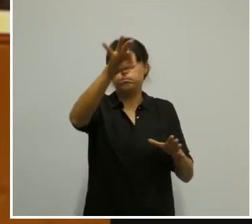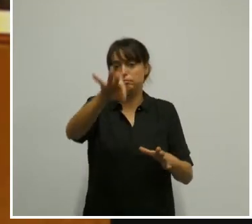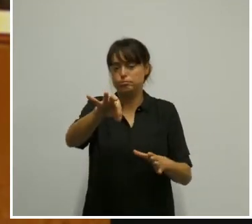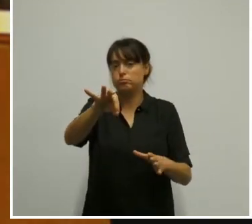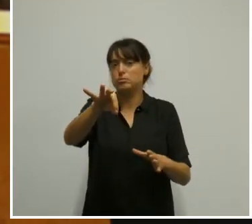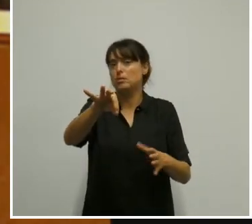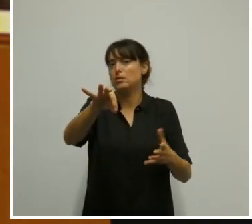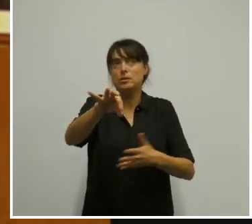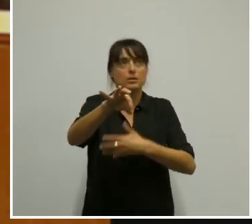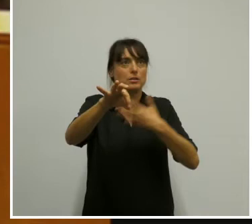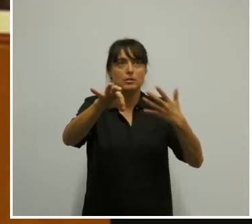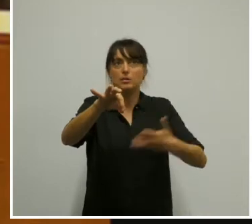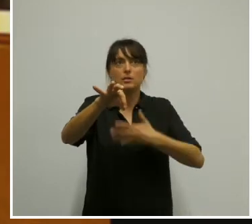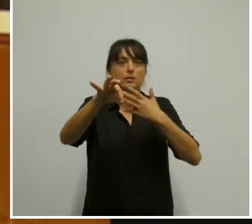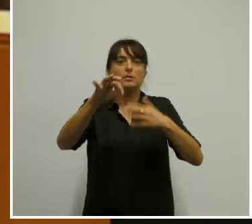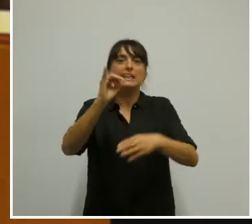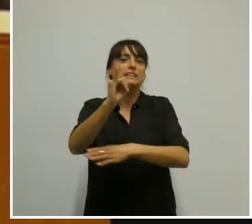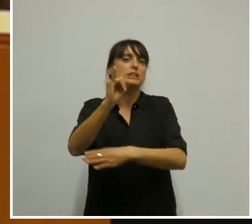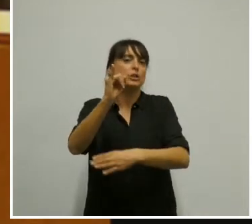un centre